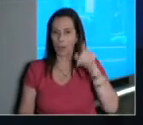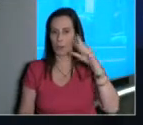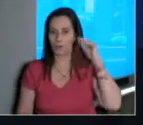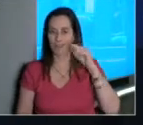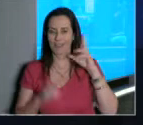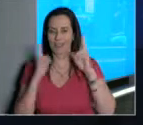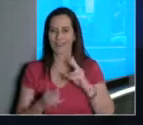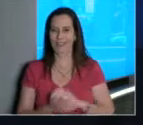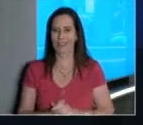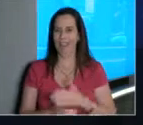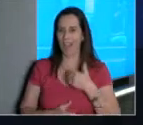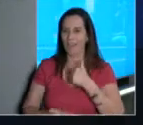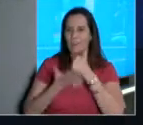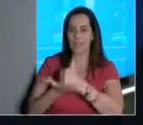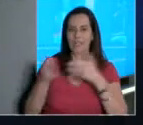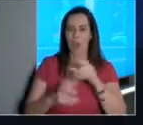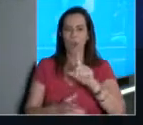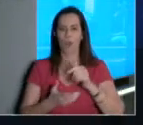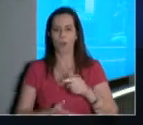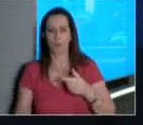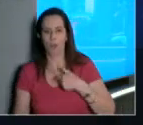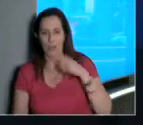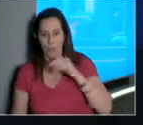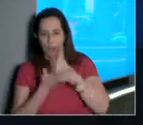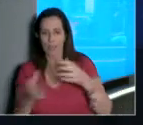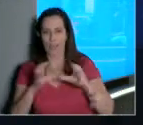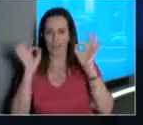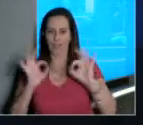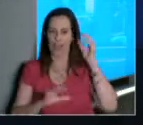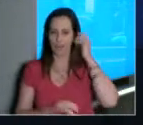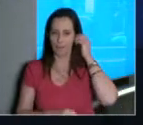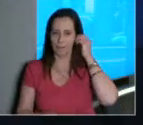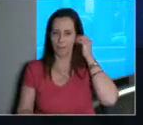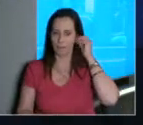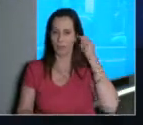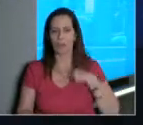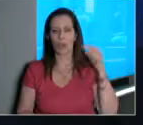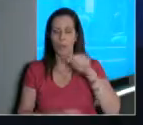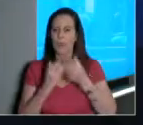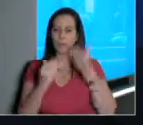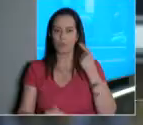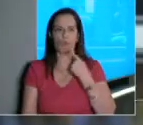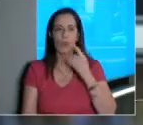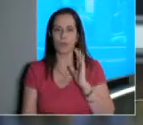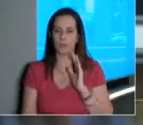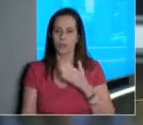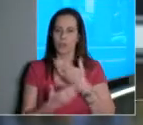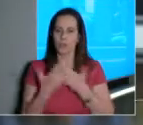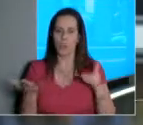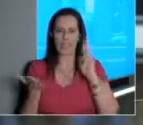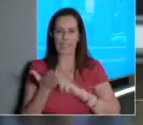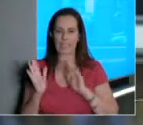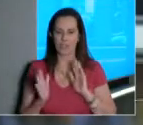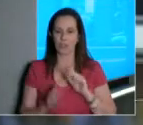שלך לא מפסיק להדהד. אני מייצגת את העם, את לא. לא, אני לא מייצגת אף אחד. אני לא באתי מראש ואמרתי שאין